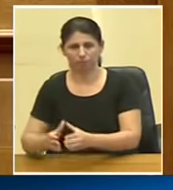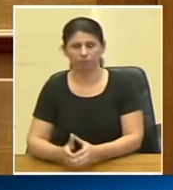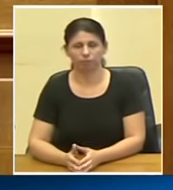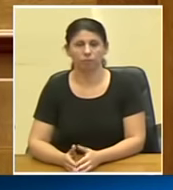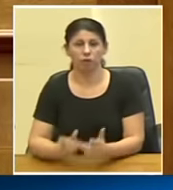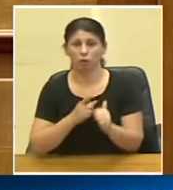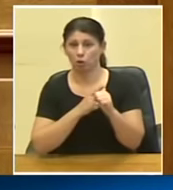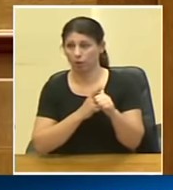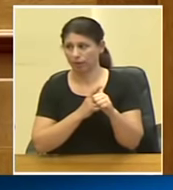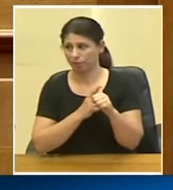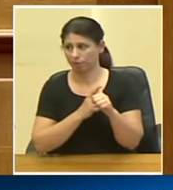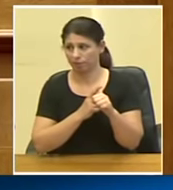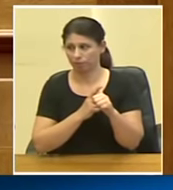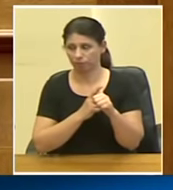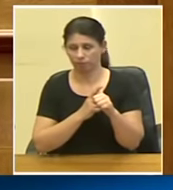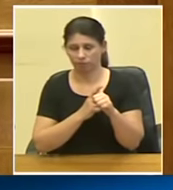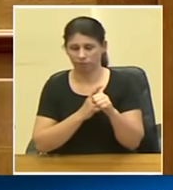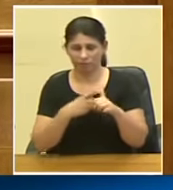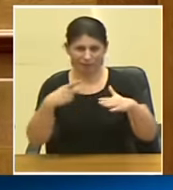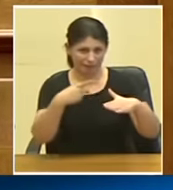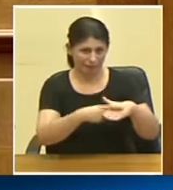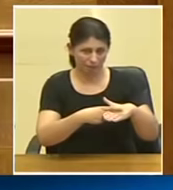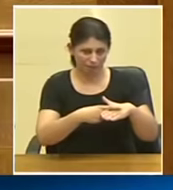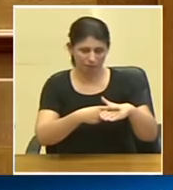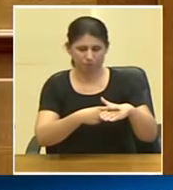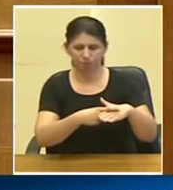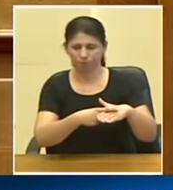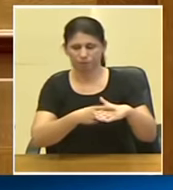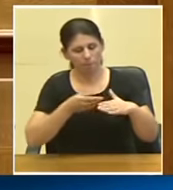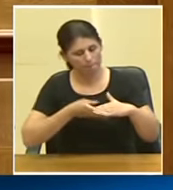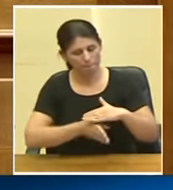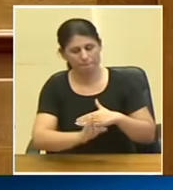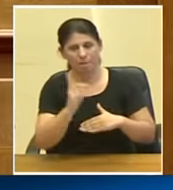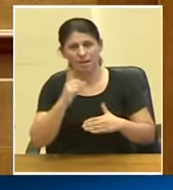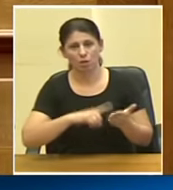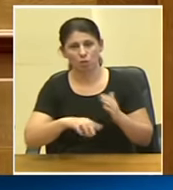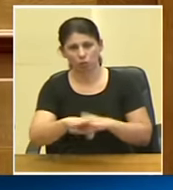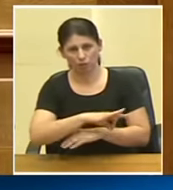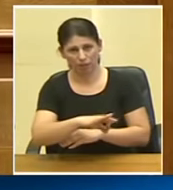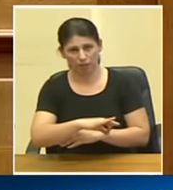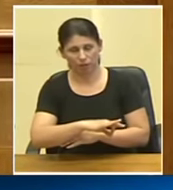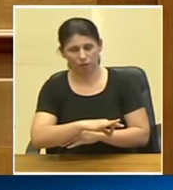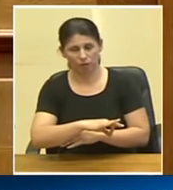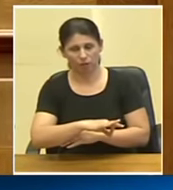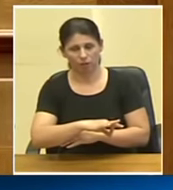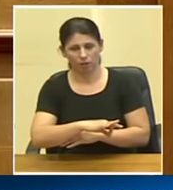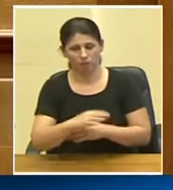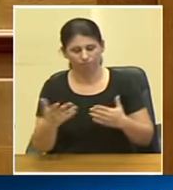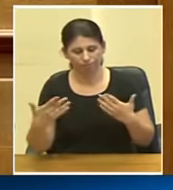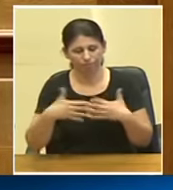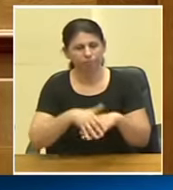ένα είναι για τις τράπεζες. Περάσαμε ένα νομοσχέδιο για